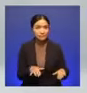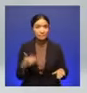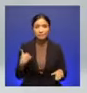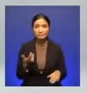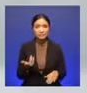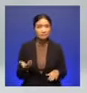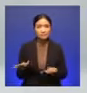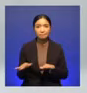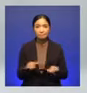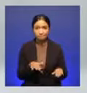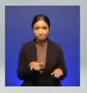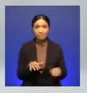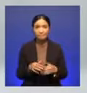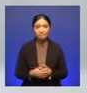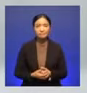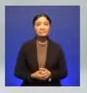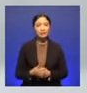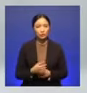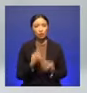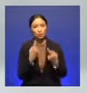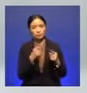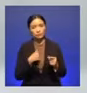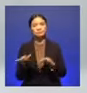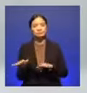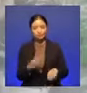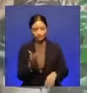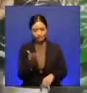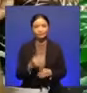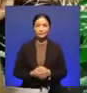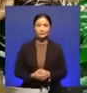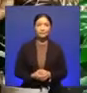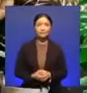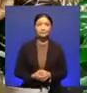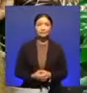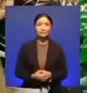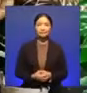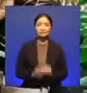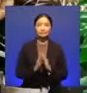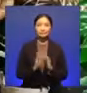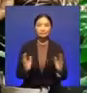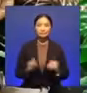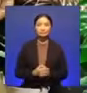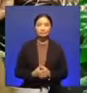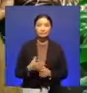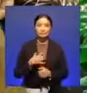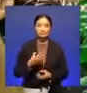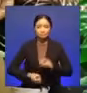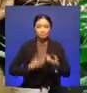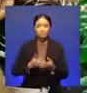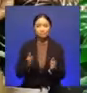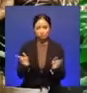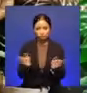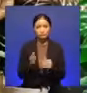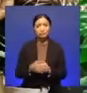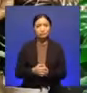ณชัยฤทธิ ์พร้อมครับขอบคุณ คร ับ เชิญค่ะ ก็ขอบคุณครับอยากจะแลกเปลี่ยนสั้นๆนะครับเกี่